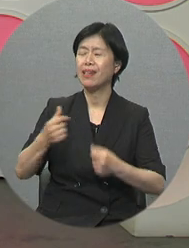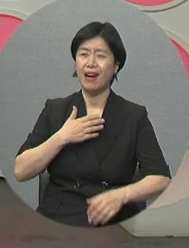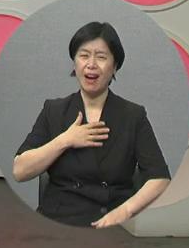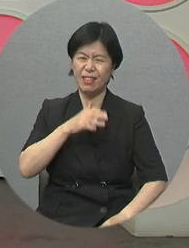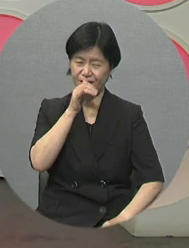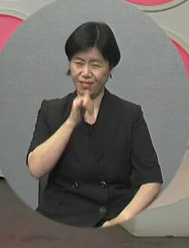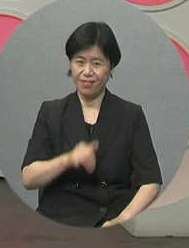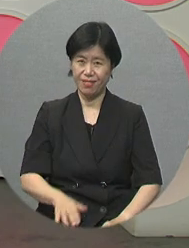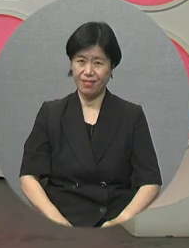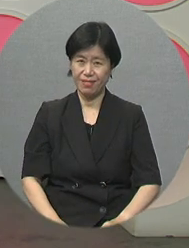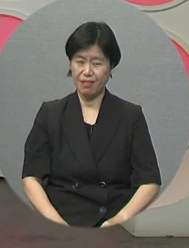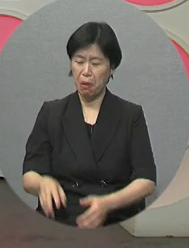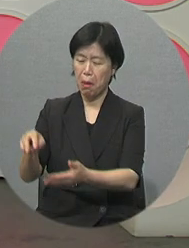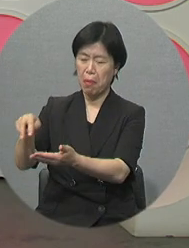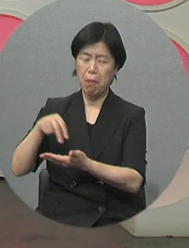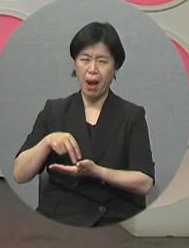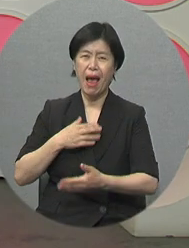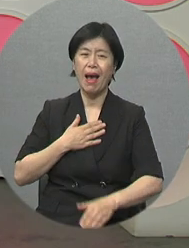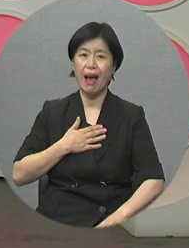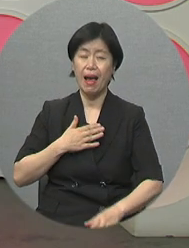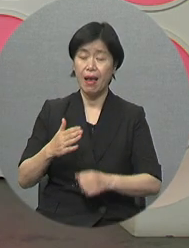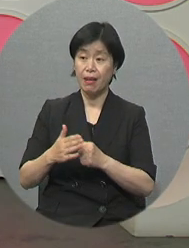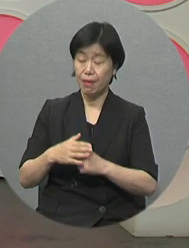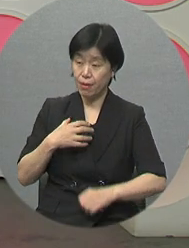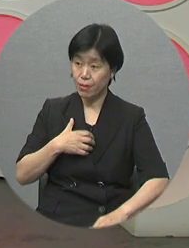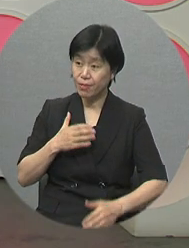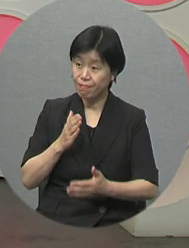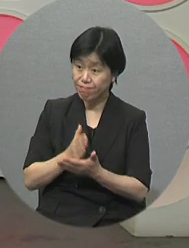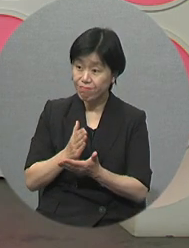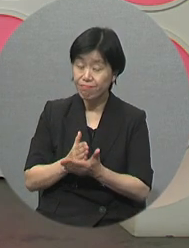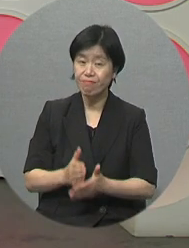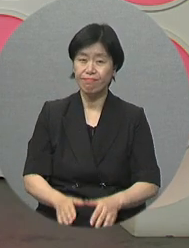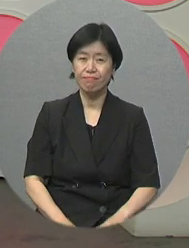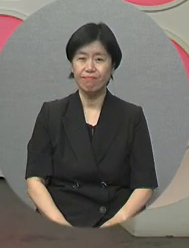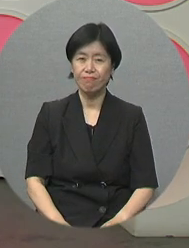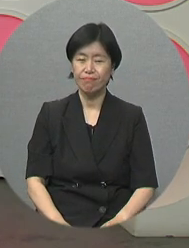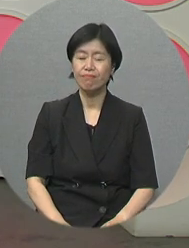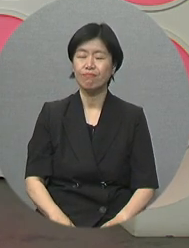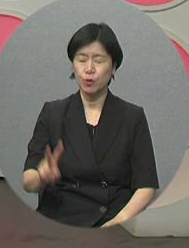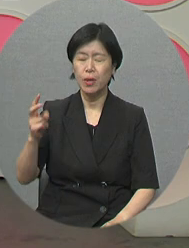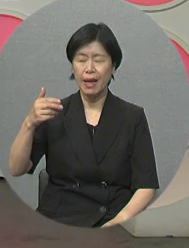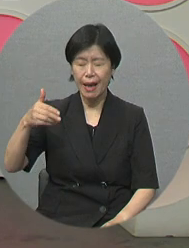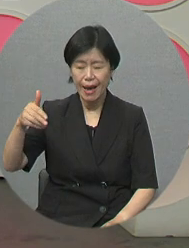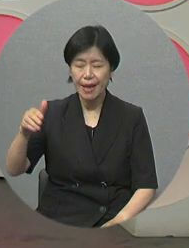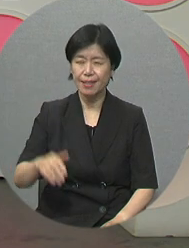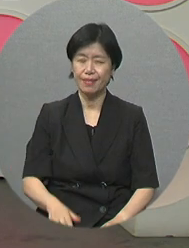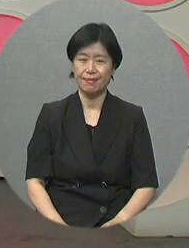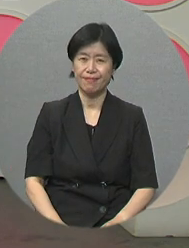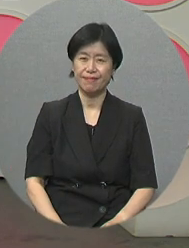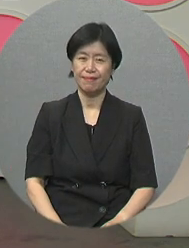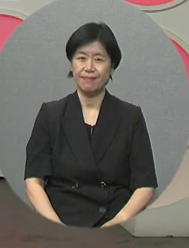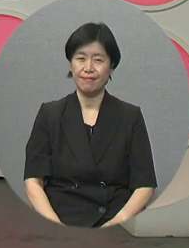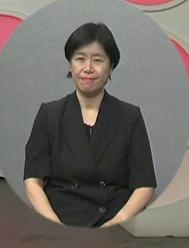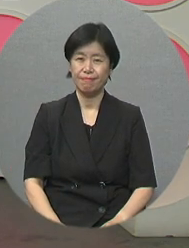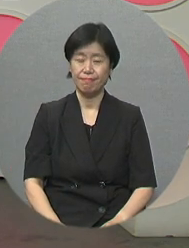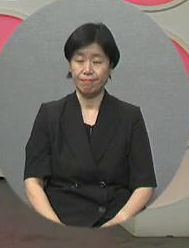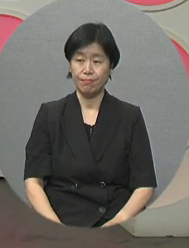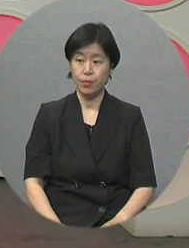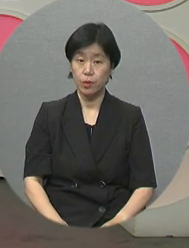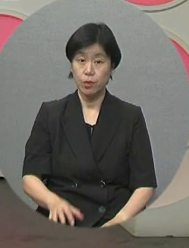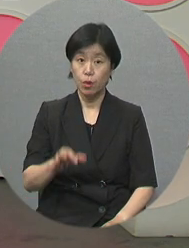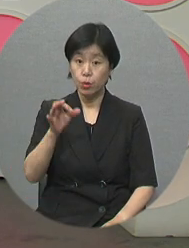알아요. 비밀은 꼭 지킬 테니 걱정하지 말고 돌아가셔도 돼요. 그래도